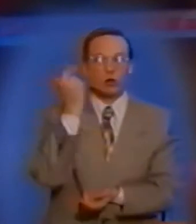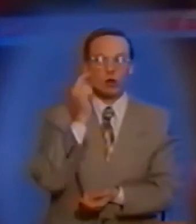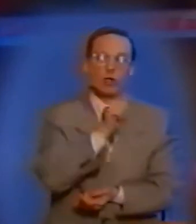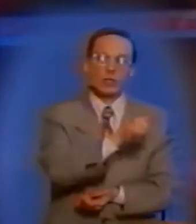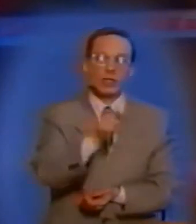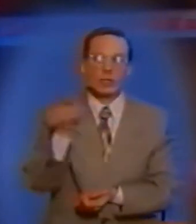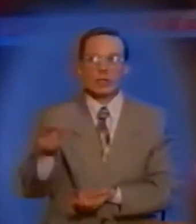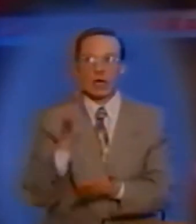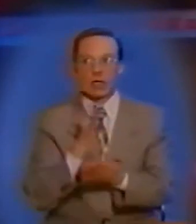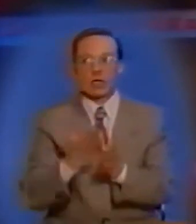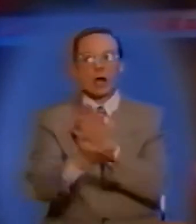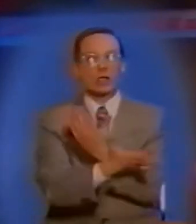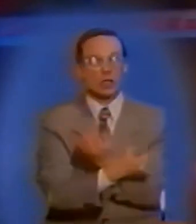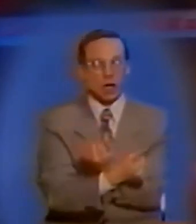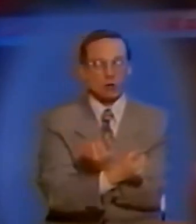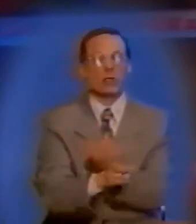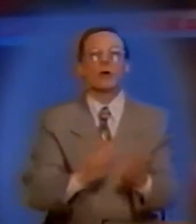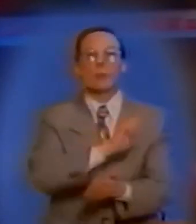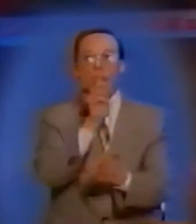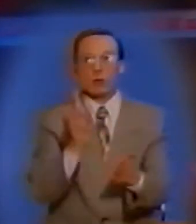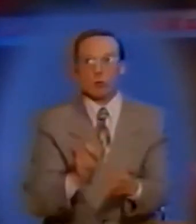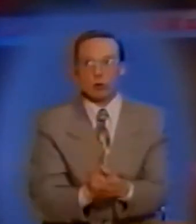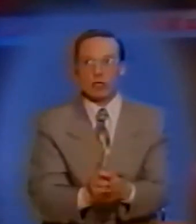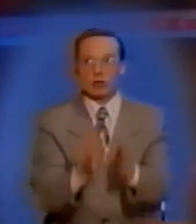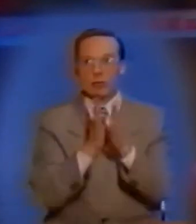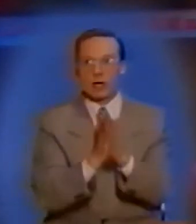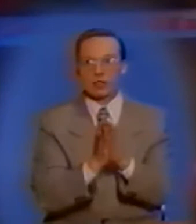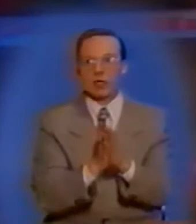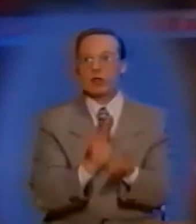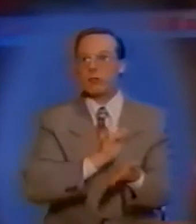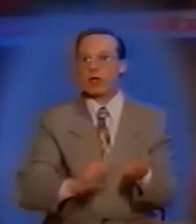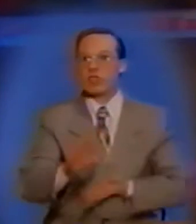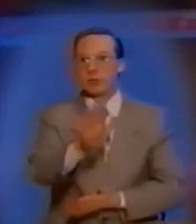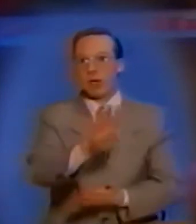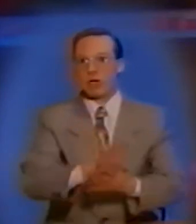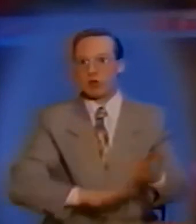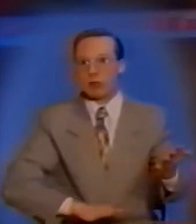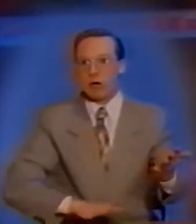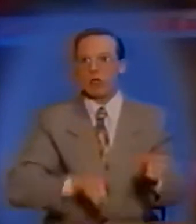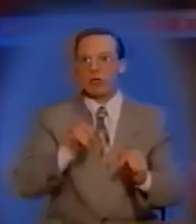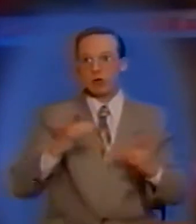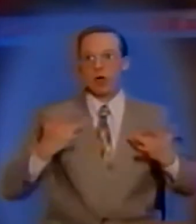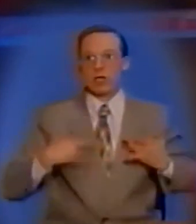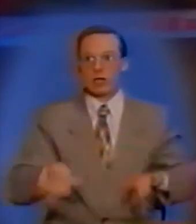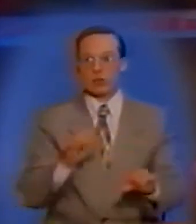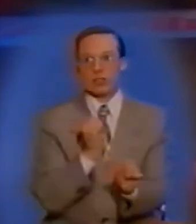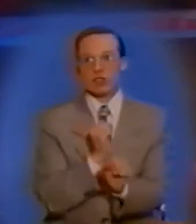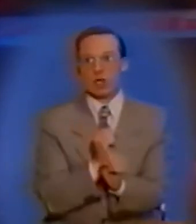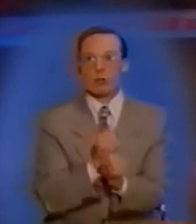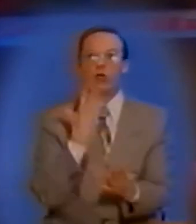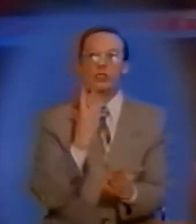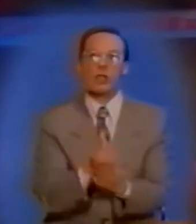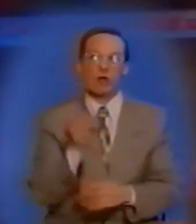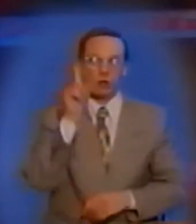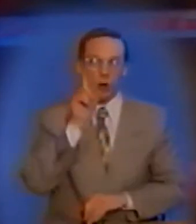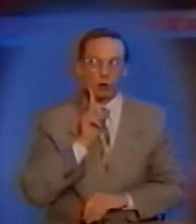tas yra gėjus ir būtent prašė parašyti pareiškimą, kad tu atleidžiamas iš darbo savo